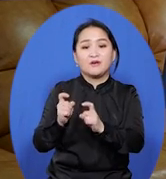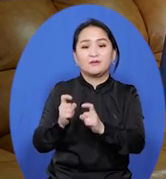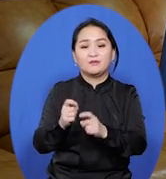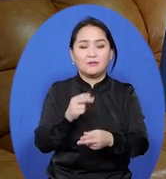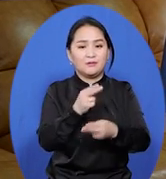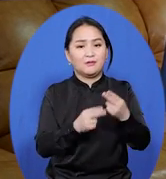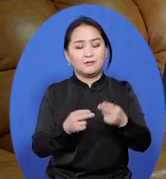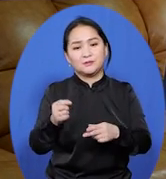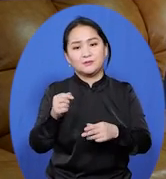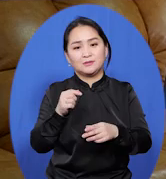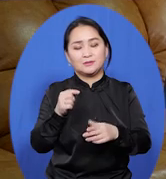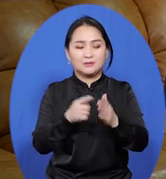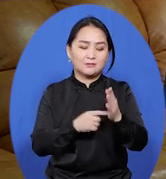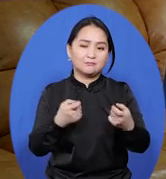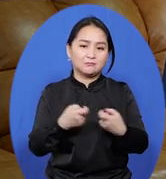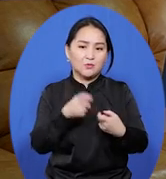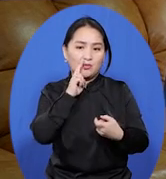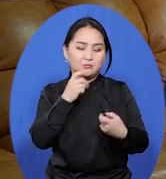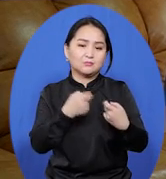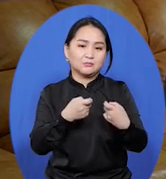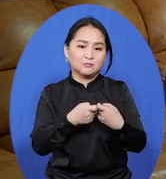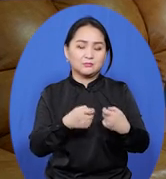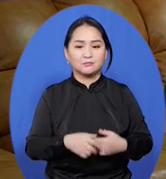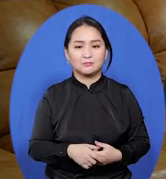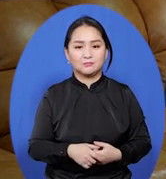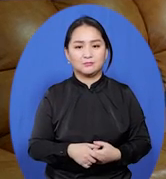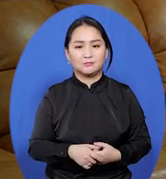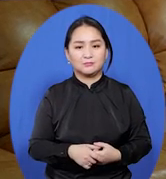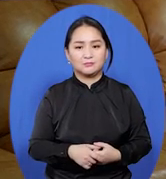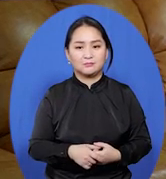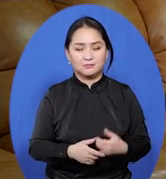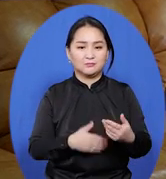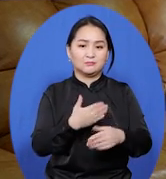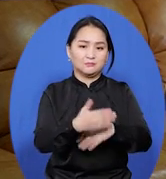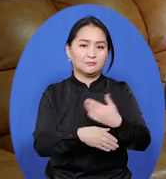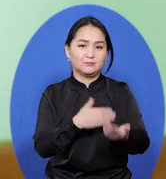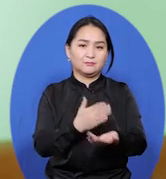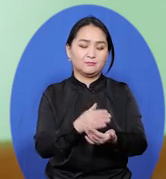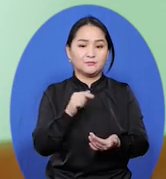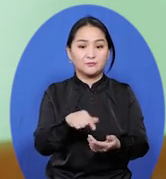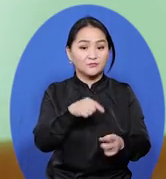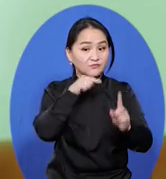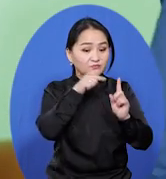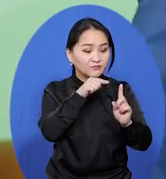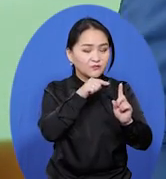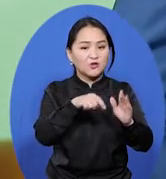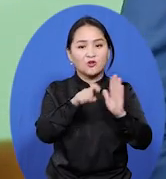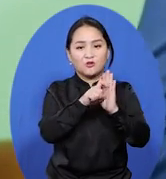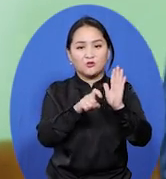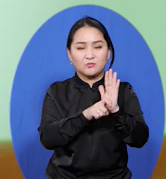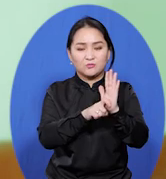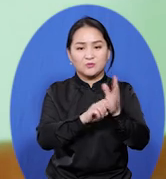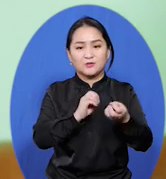нөгөө хамсныхаа толгойг нэг сардаа аваад тэнийг нэг хоолндоо өргөөл. Хамсаа авах боломж гарахгүй л тэгээл. Тэгээл байж лээ шүү дээ. Тэгэхээр ийм л үү чиглэсэн юм хөтөлбөрийг